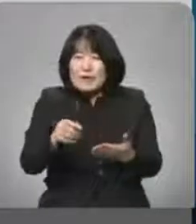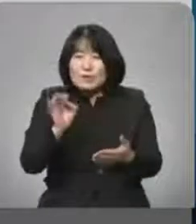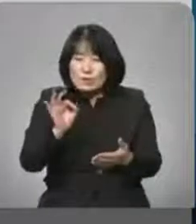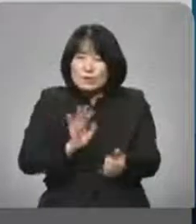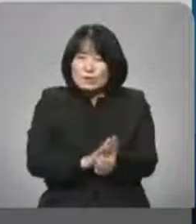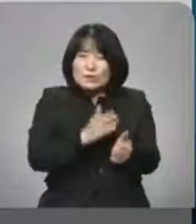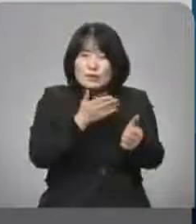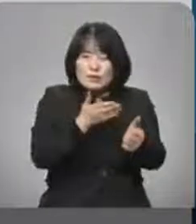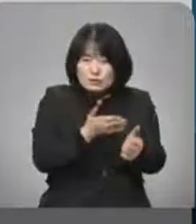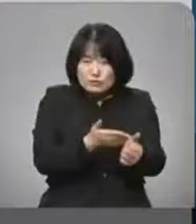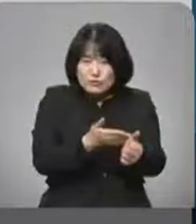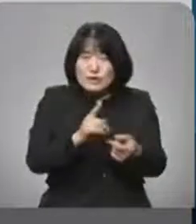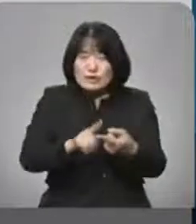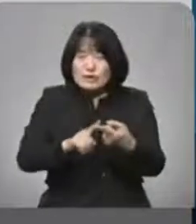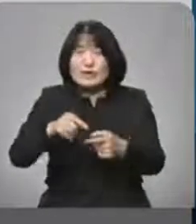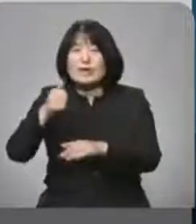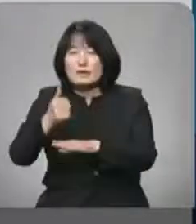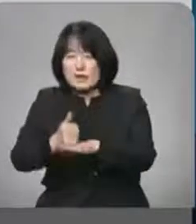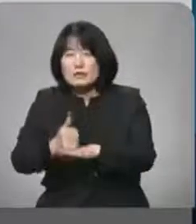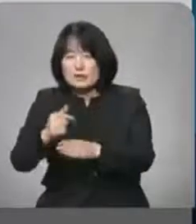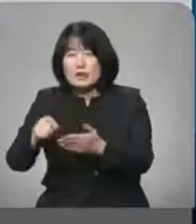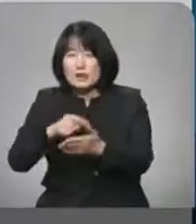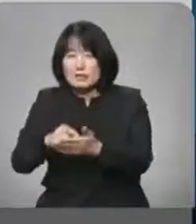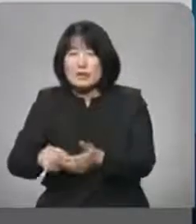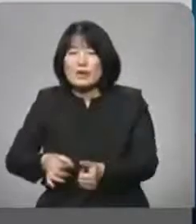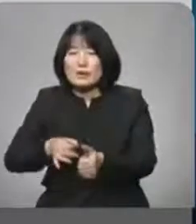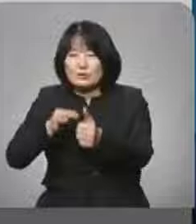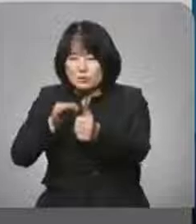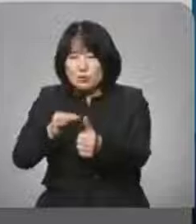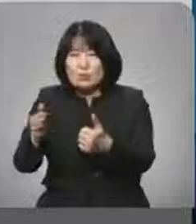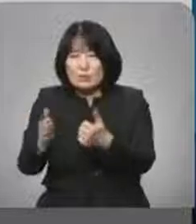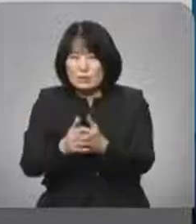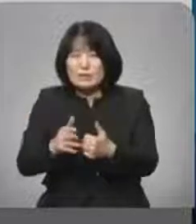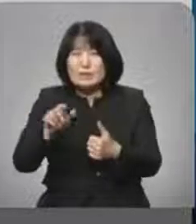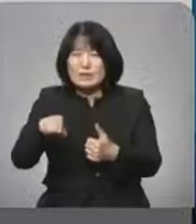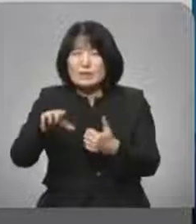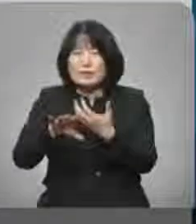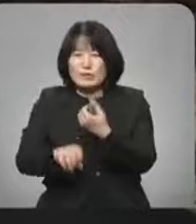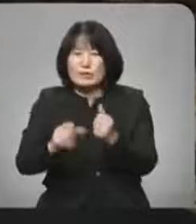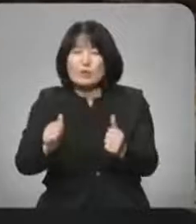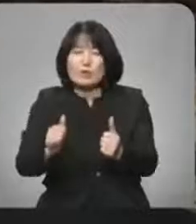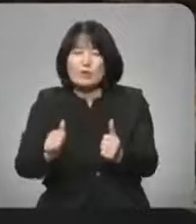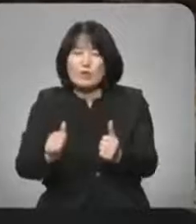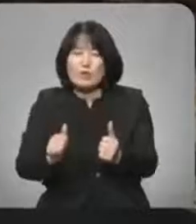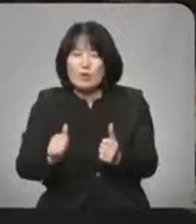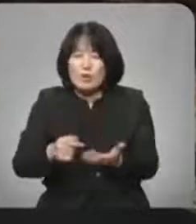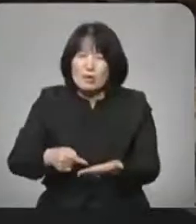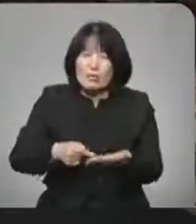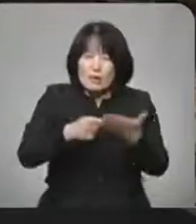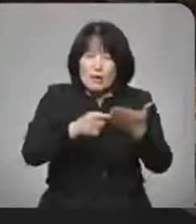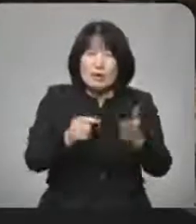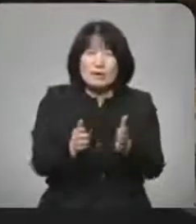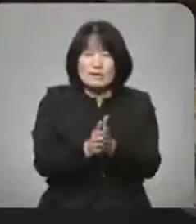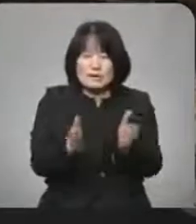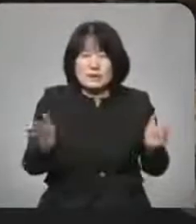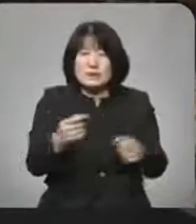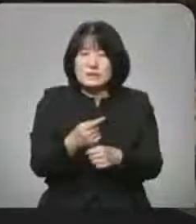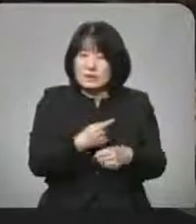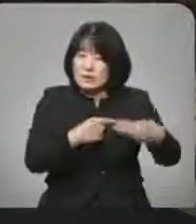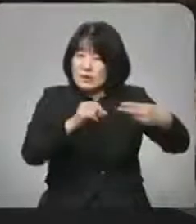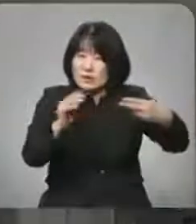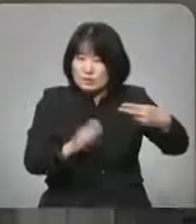한전에 구상권을 청구하겠다고 하자 소송전이 시작됐기 때문입니다 지난해 2월 시작된 소송은